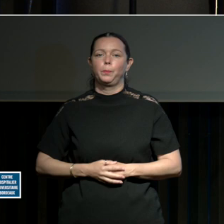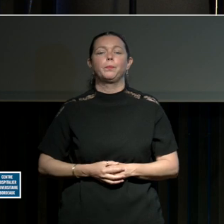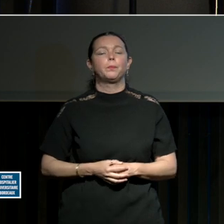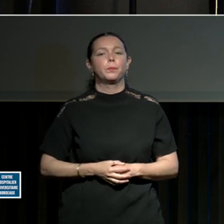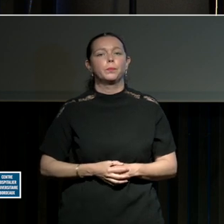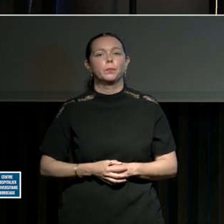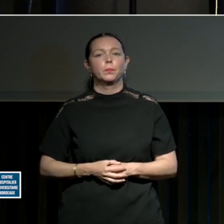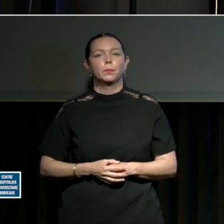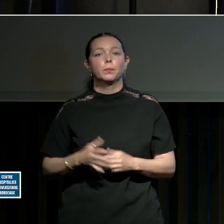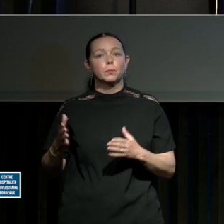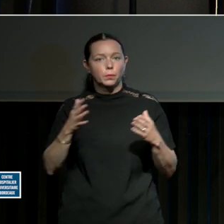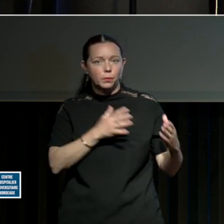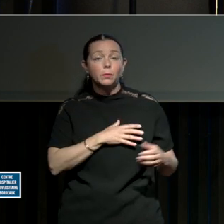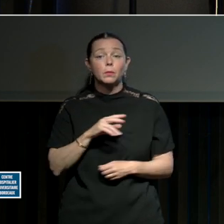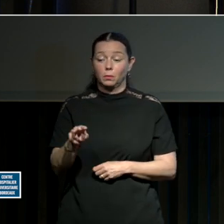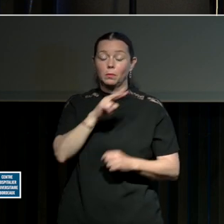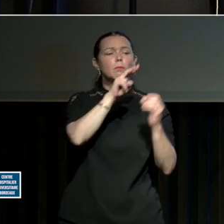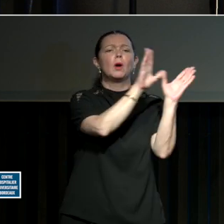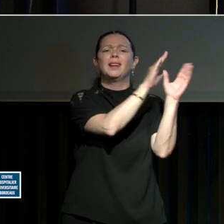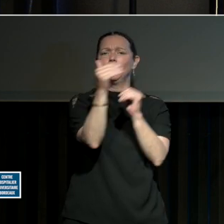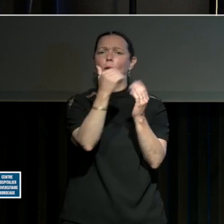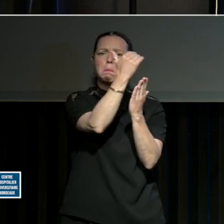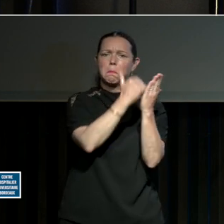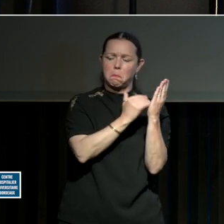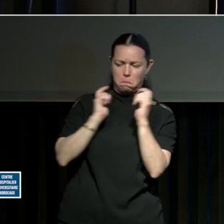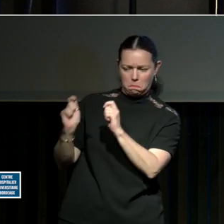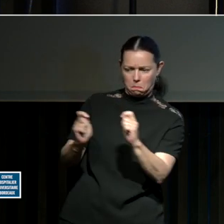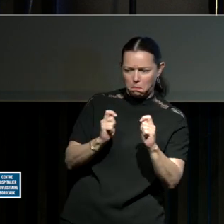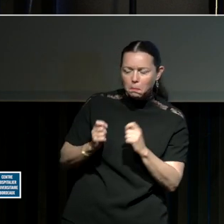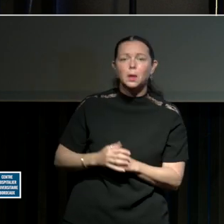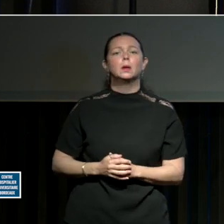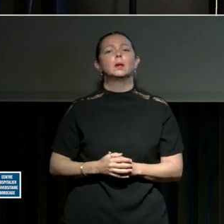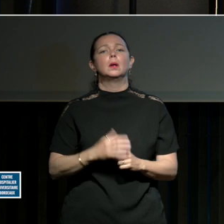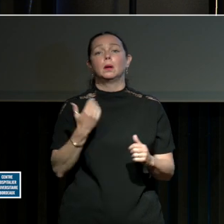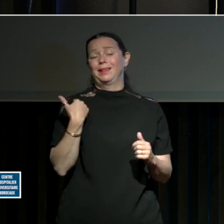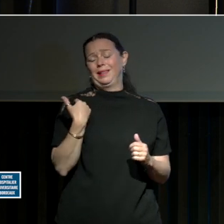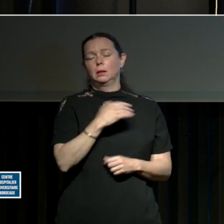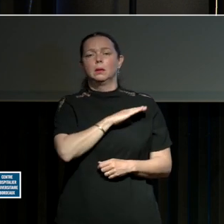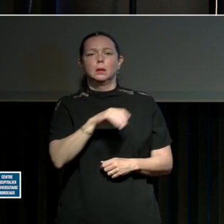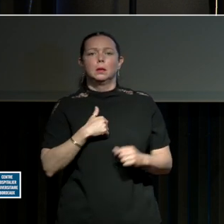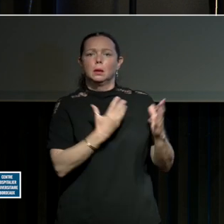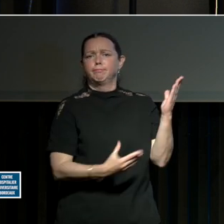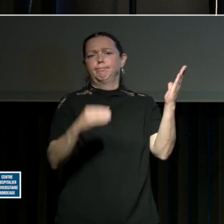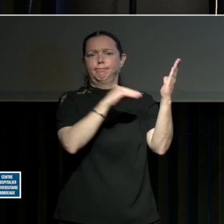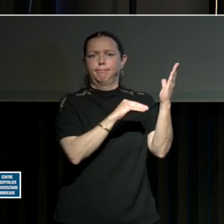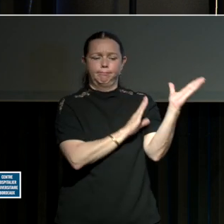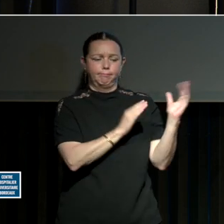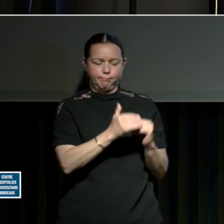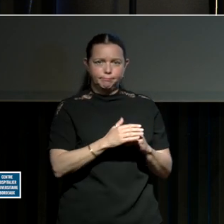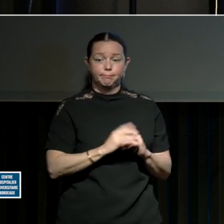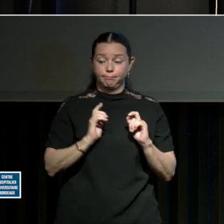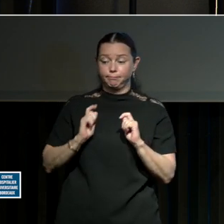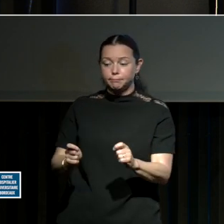Enfin, à côté de cette approche par catégorie, les dernières classifications introduisent également une